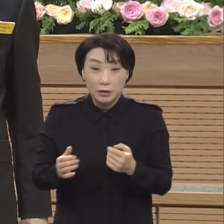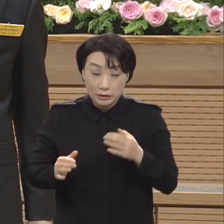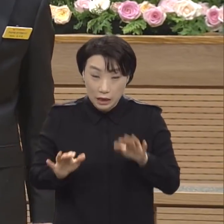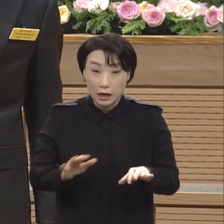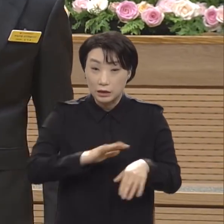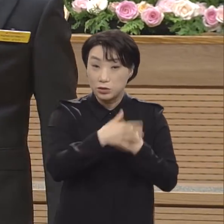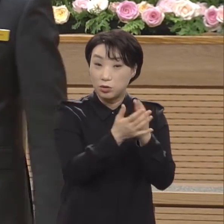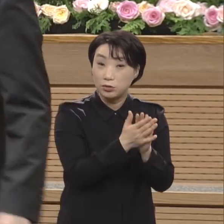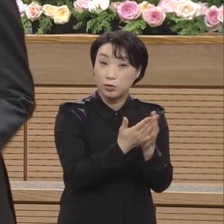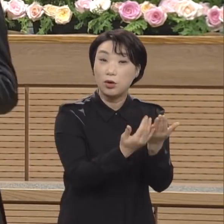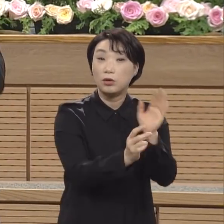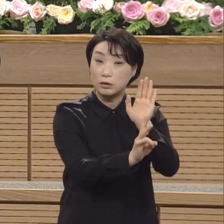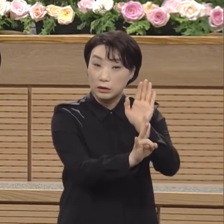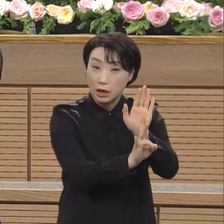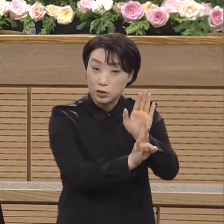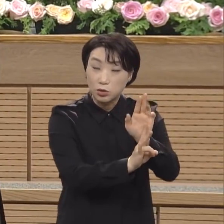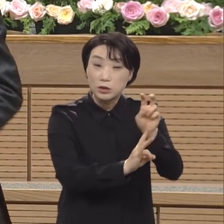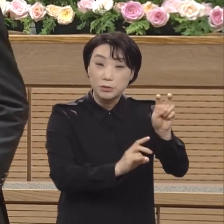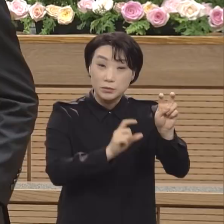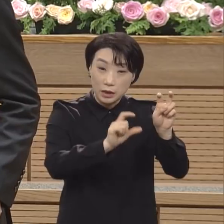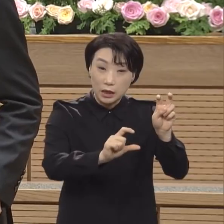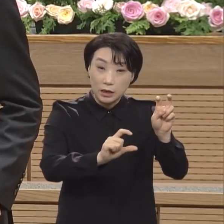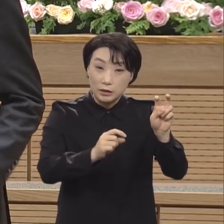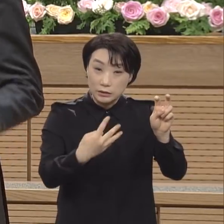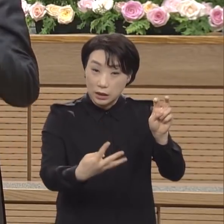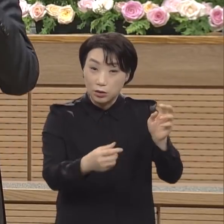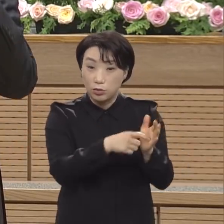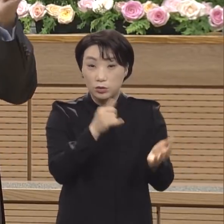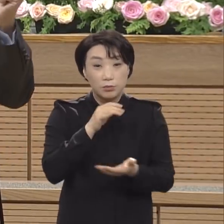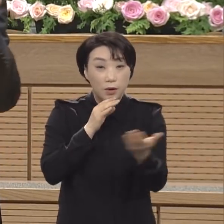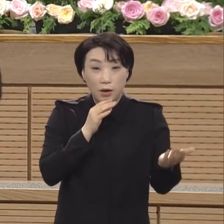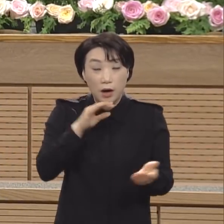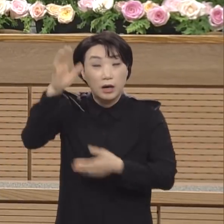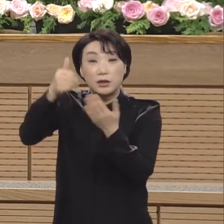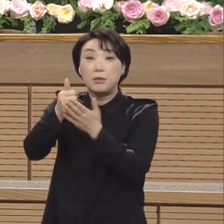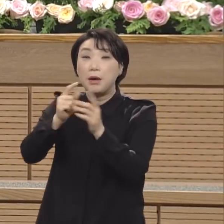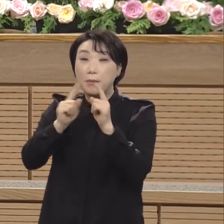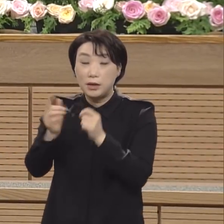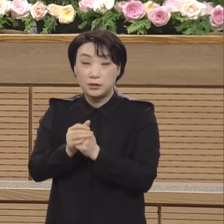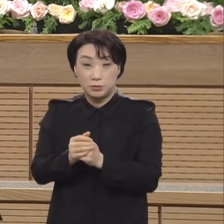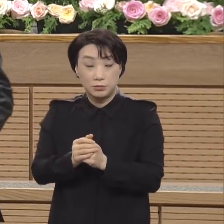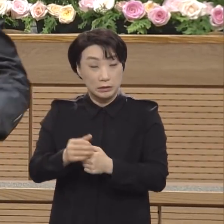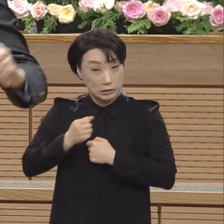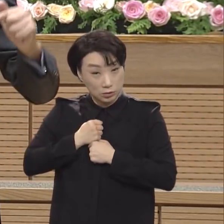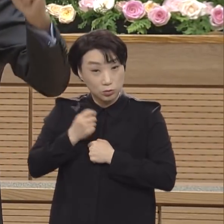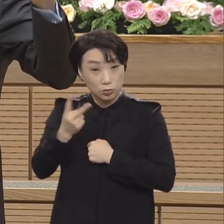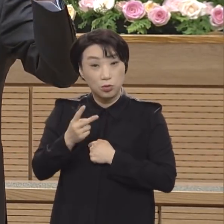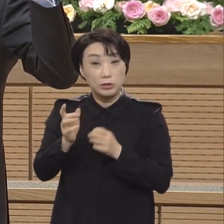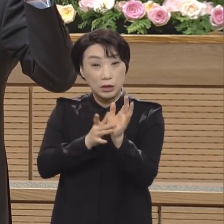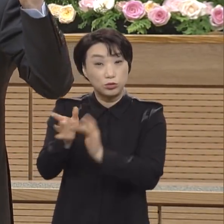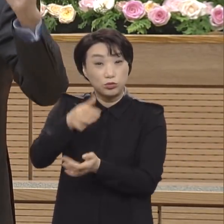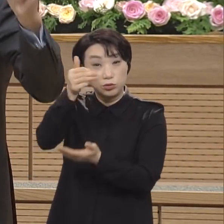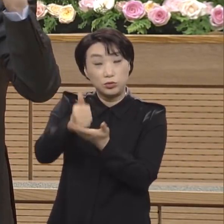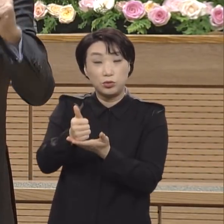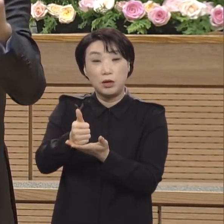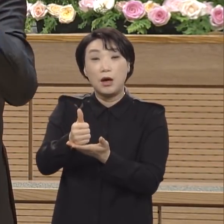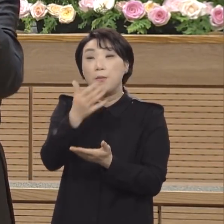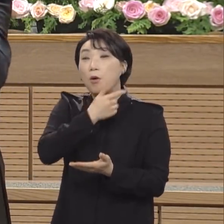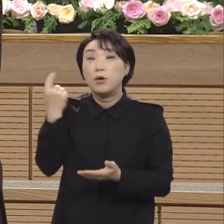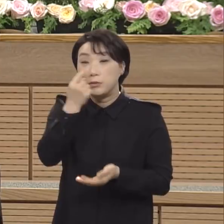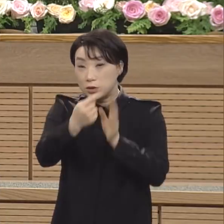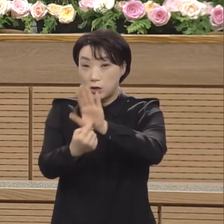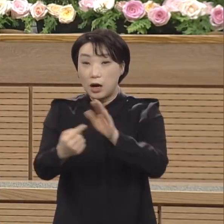그래서 요한계시록 20장 4절에 하나님의 말씀을 지키고 예수